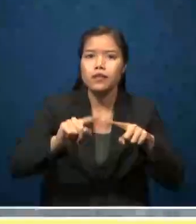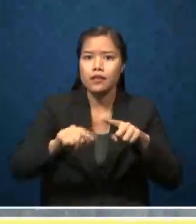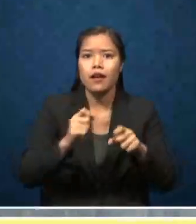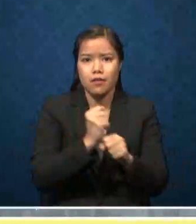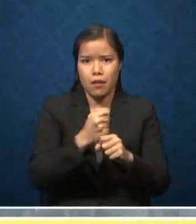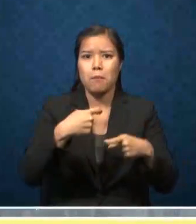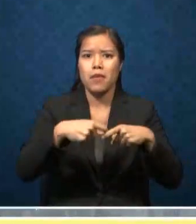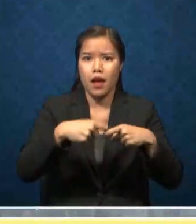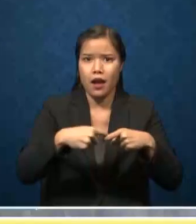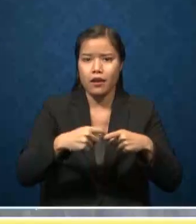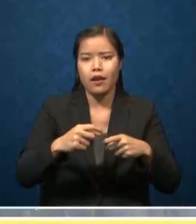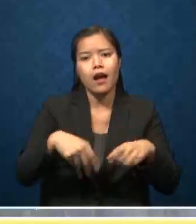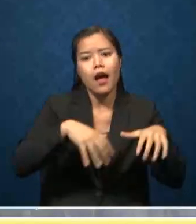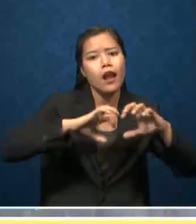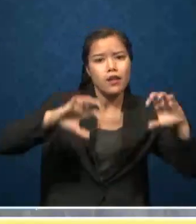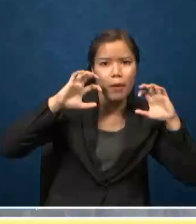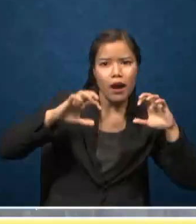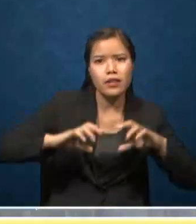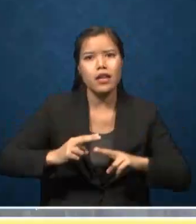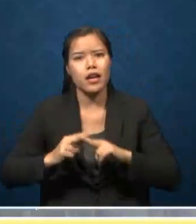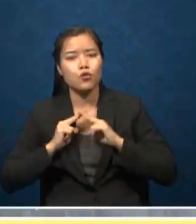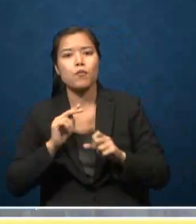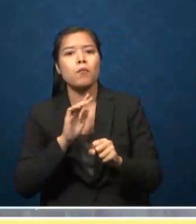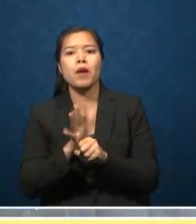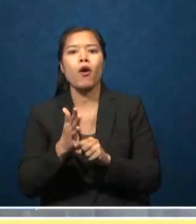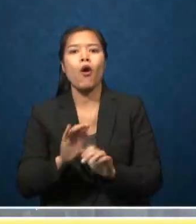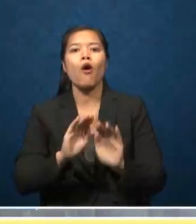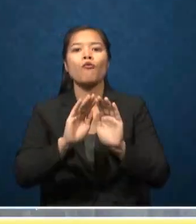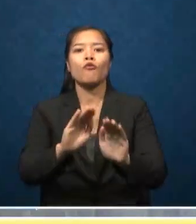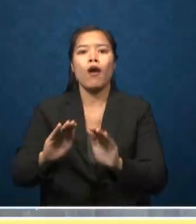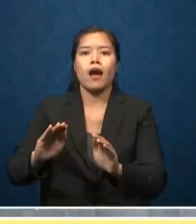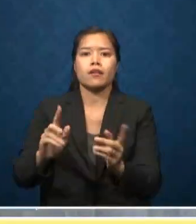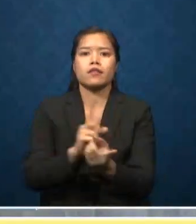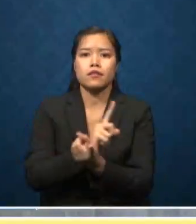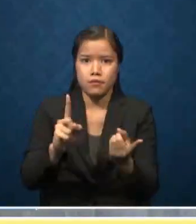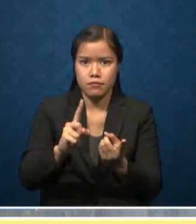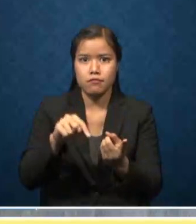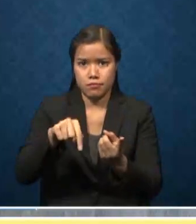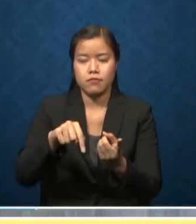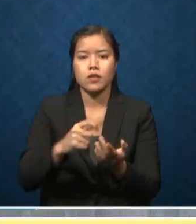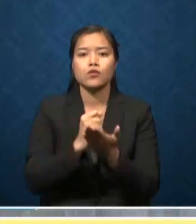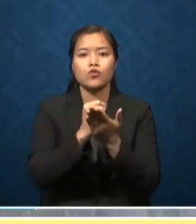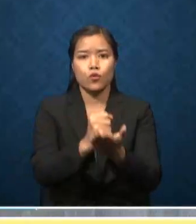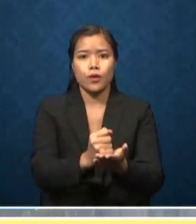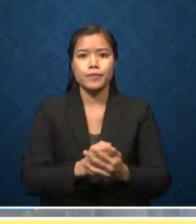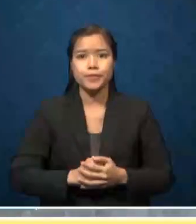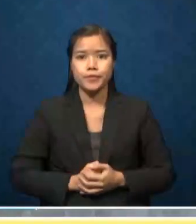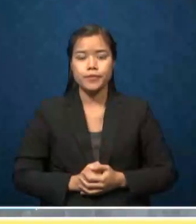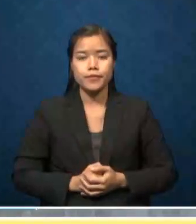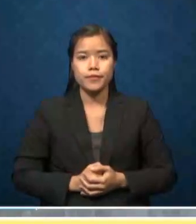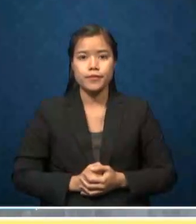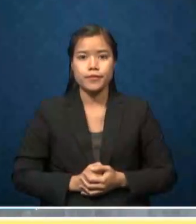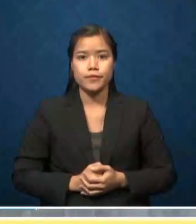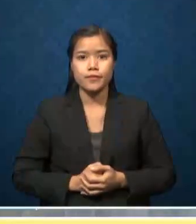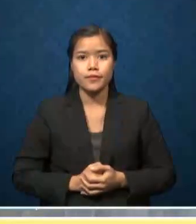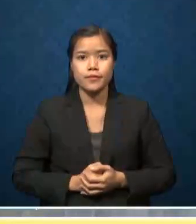ทำได้นะครับเอกชนก็ไม่พอวิสากิจเพื่อสังคมฝากท่านด้วยนะครับมาอีกประเด็นท้ายๆแล้ว